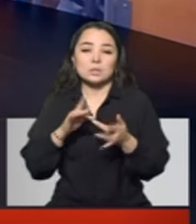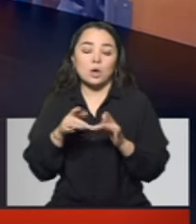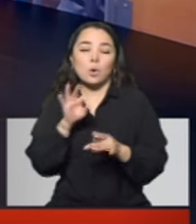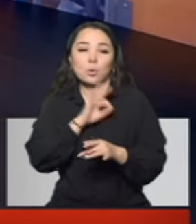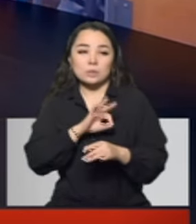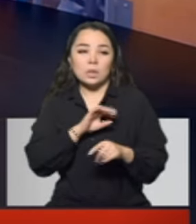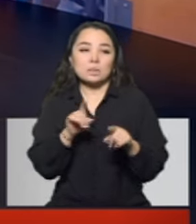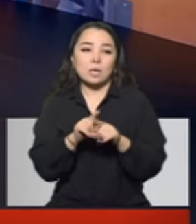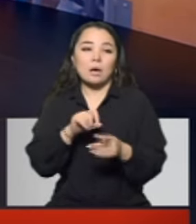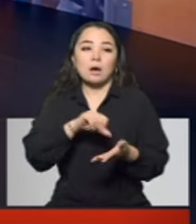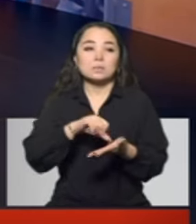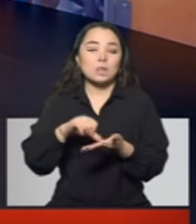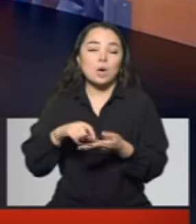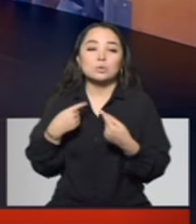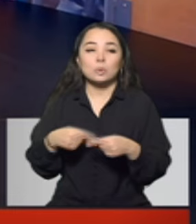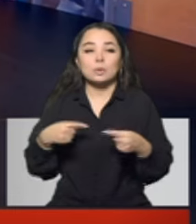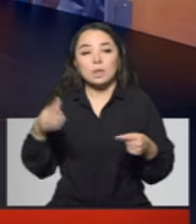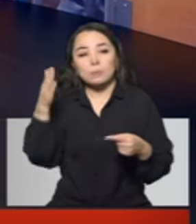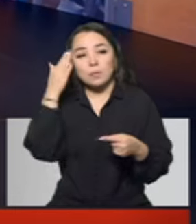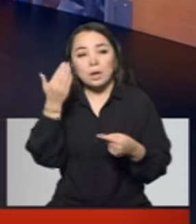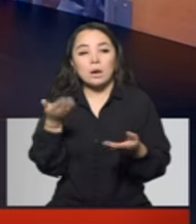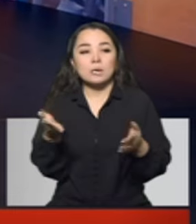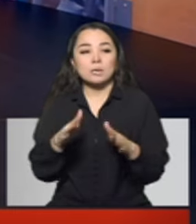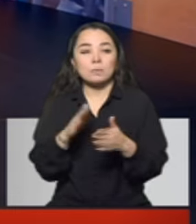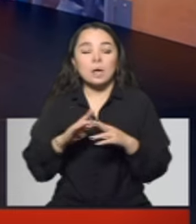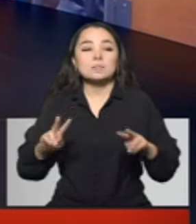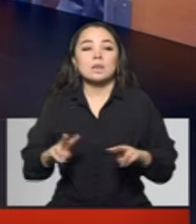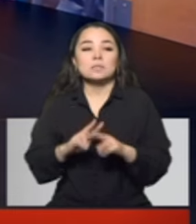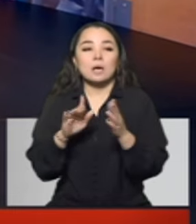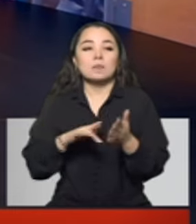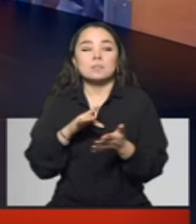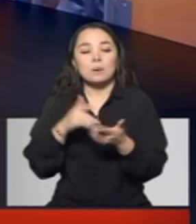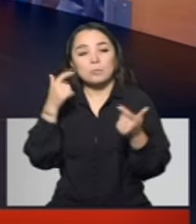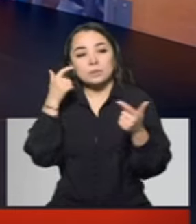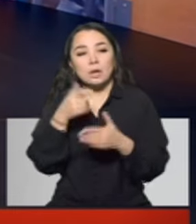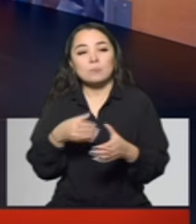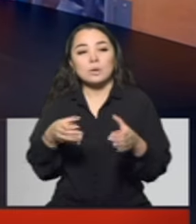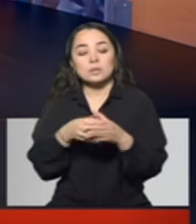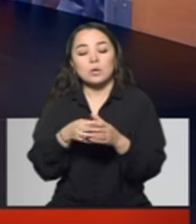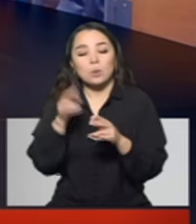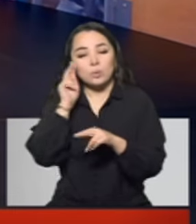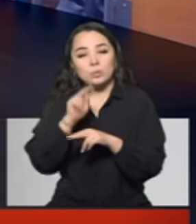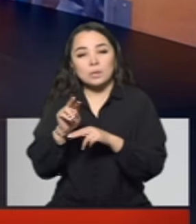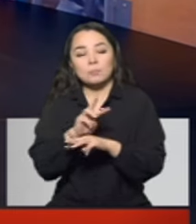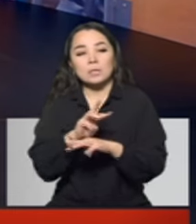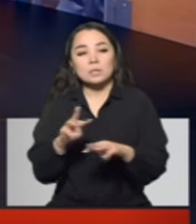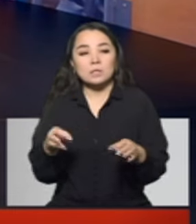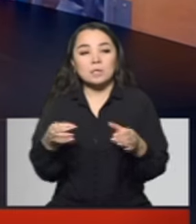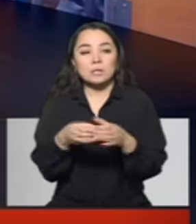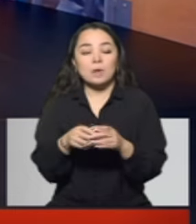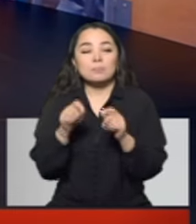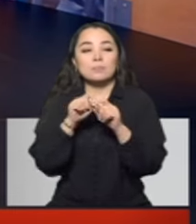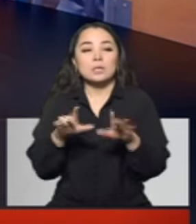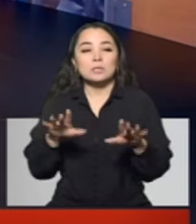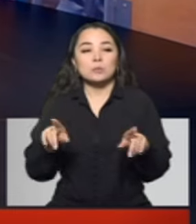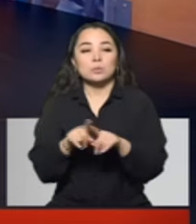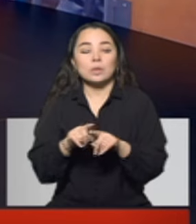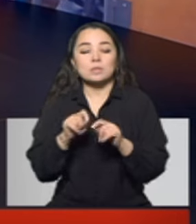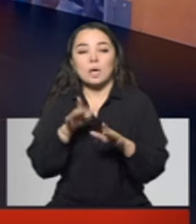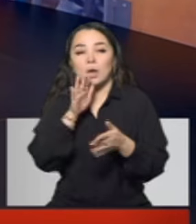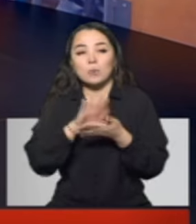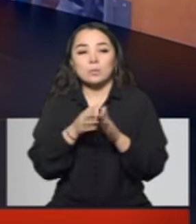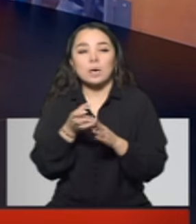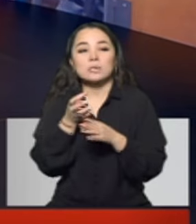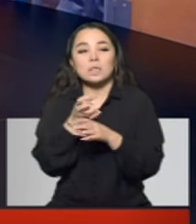қолданушылары да бұған қатысты түрлі пікір қалдырған. Астана қаласының білім басқармасы мен оқу ағарту министрлігі мектептерде сабақ